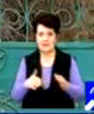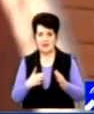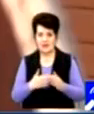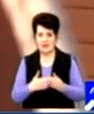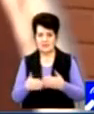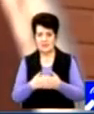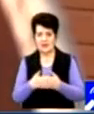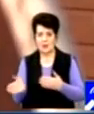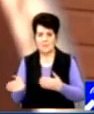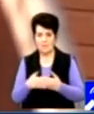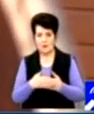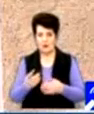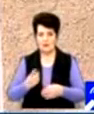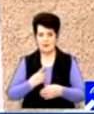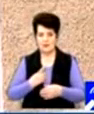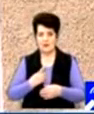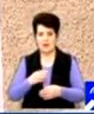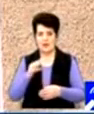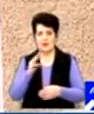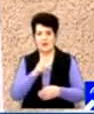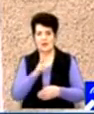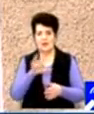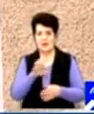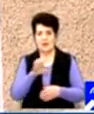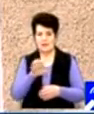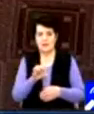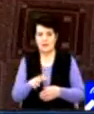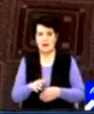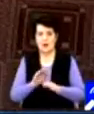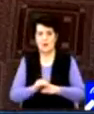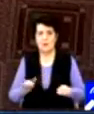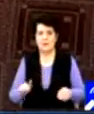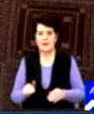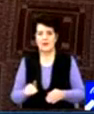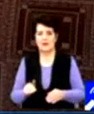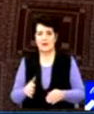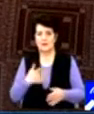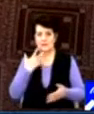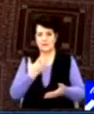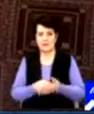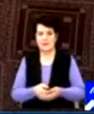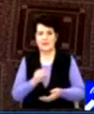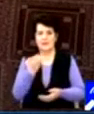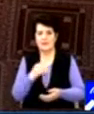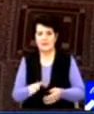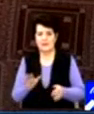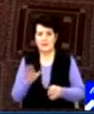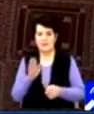la poartă îl aștepta Tărcuș, câinele copilăriei sale. I-am deschis poarta. Ei,